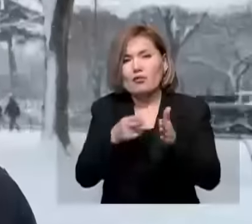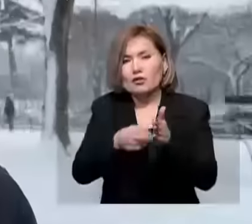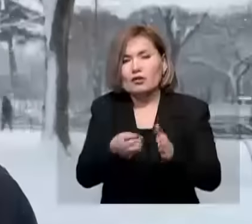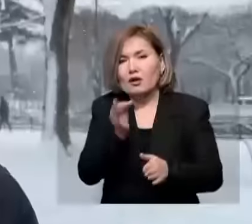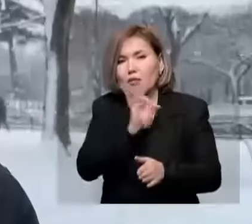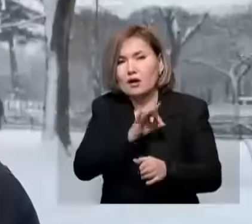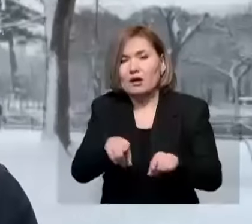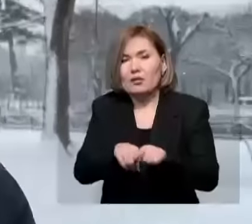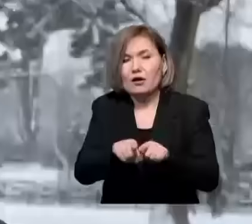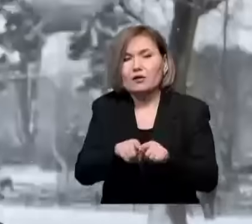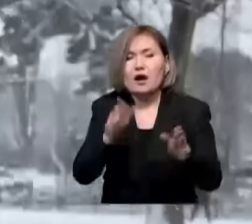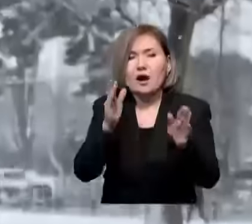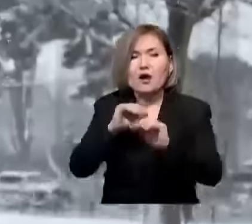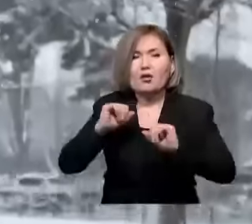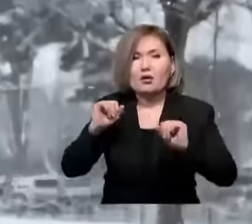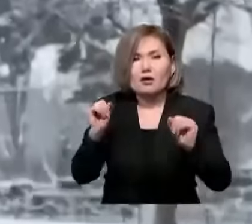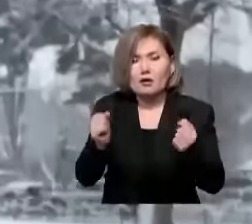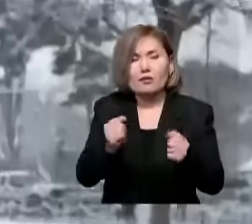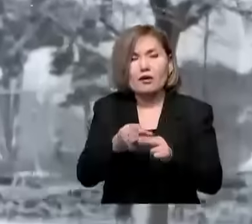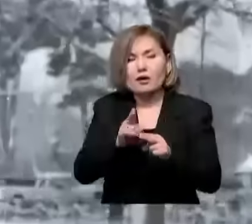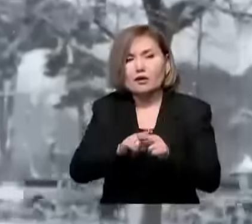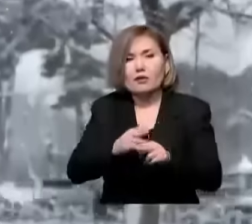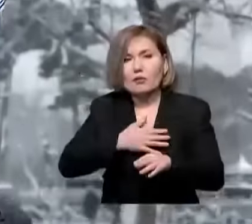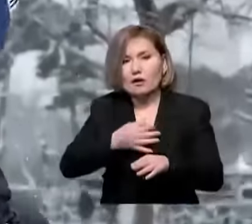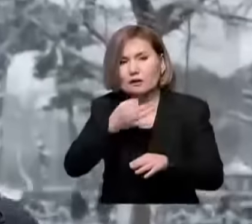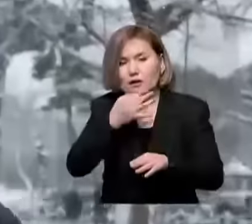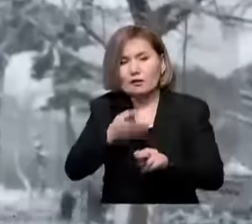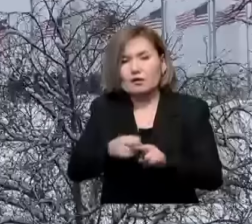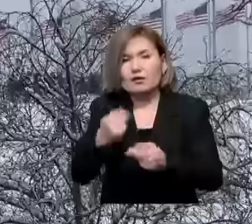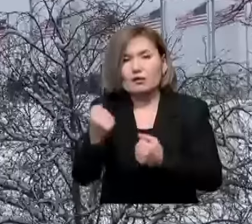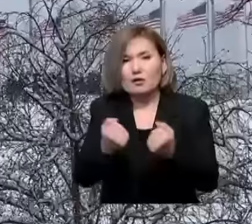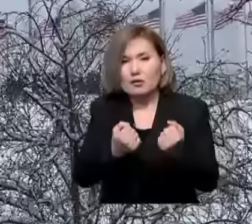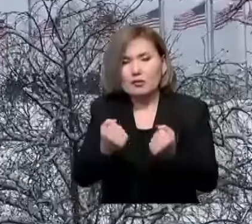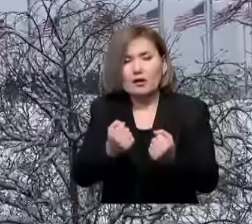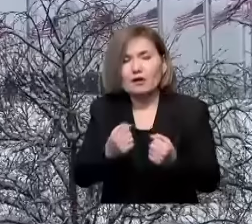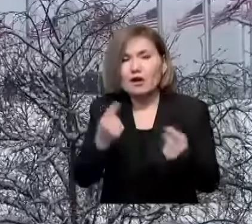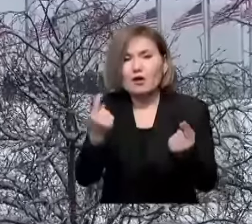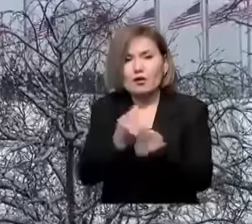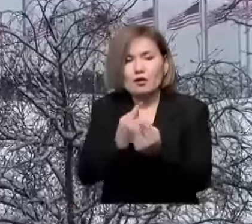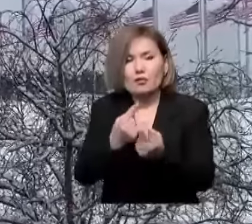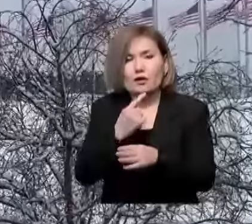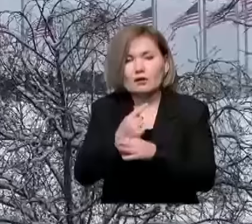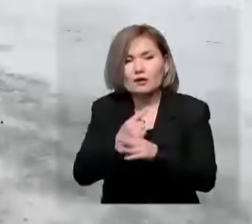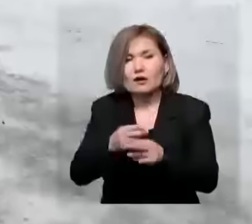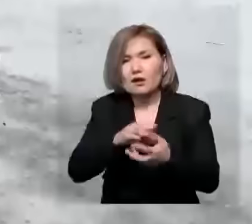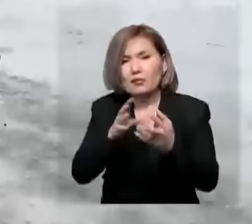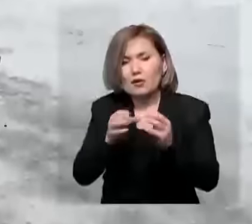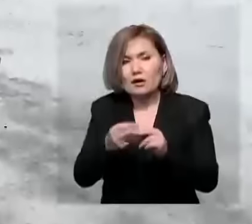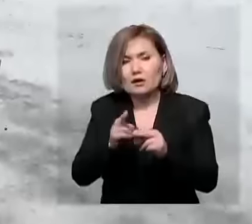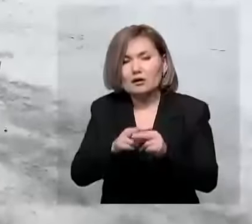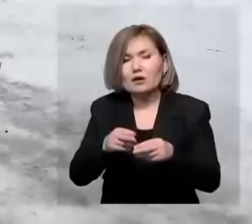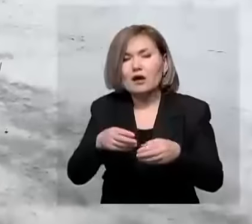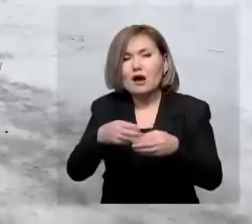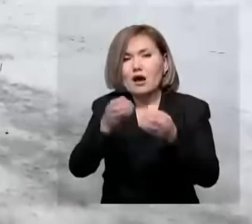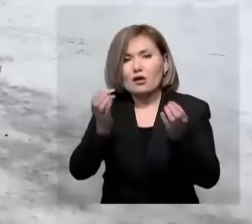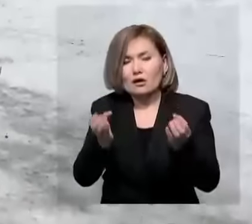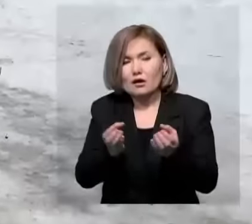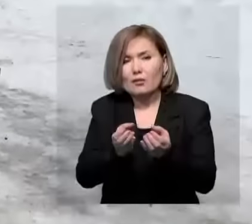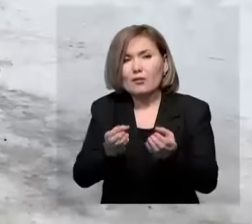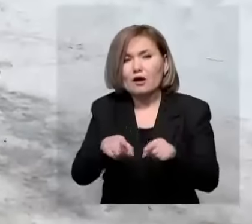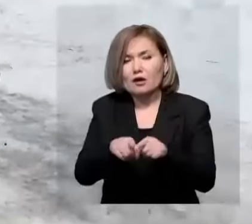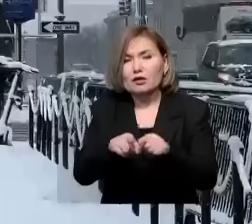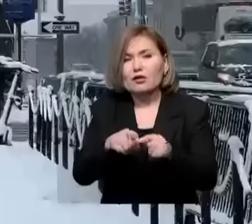Өзім осындай ауа райында көлік жүргізбеймін. Бұл мен үшін қиын. Бұл жақта жүргізушілер көліктеріне қысқы дөңгелек салмайтындықтан